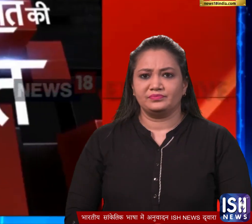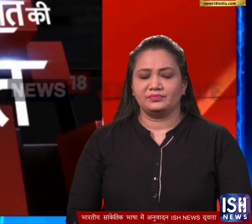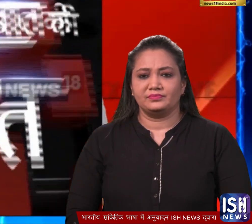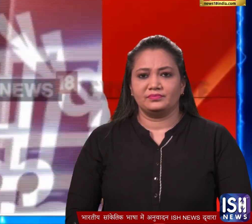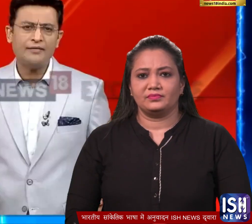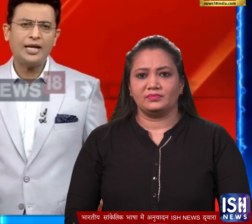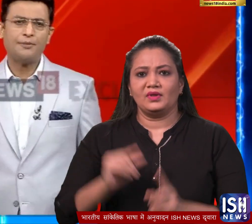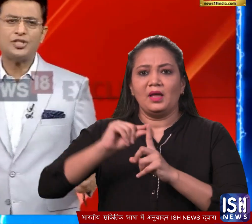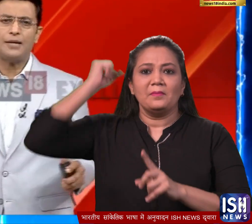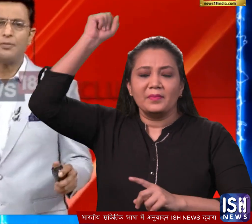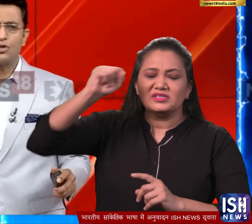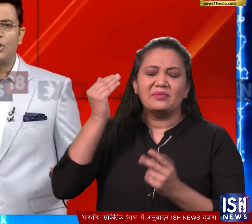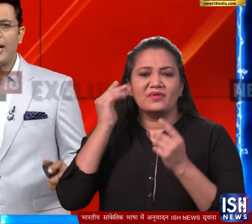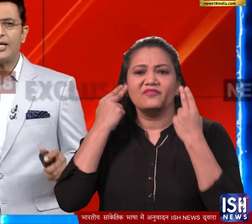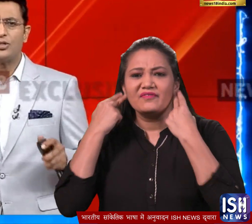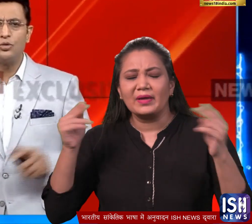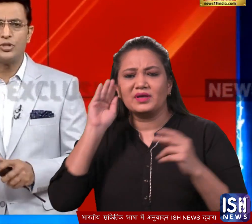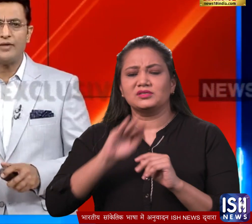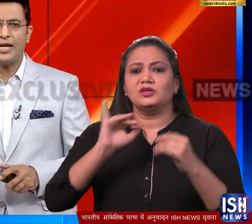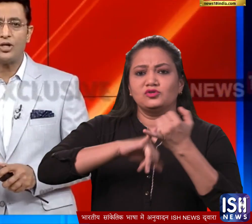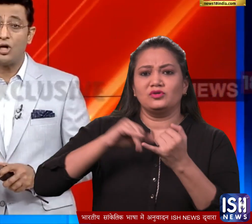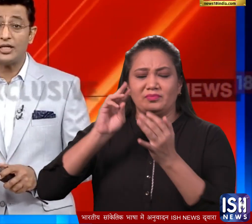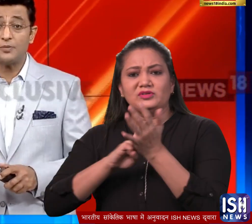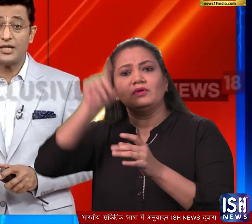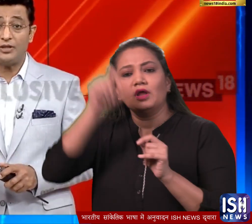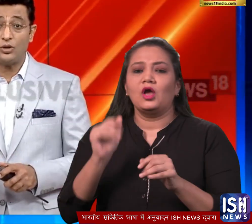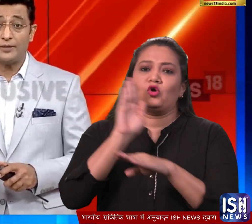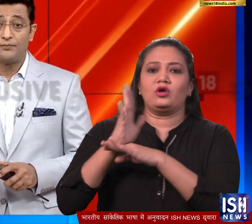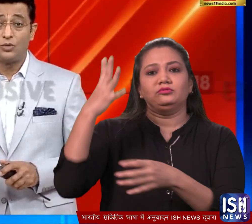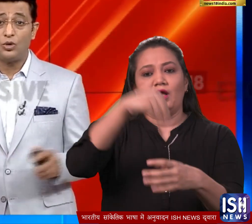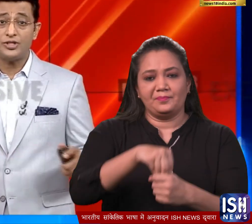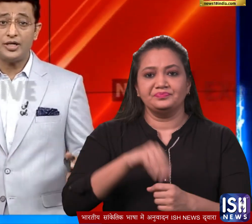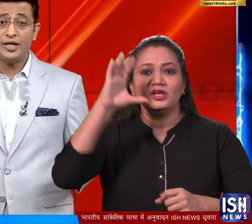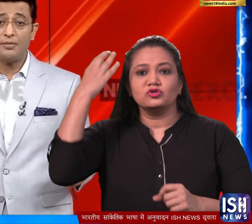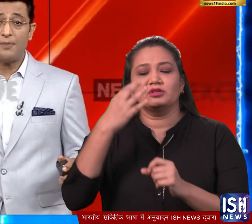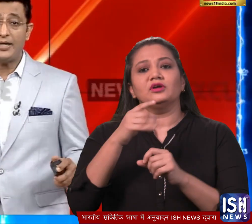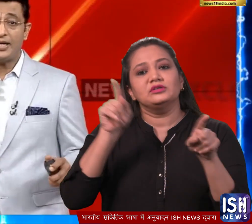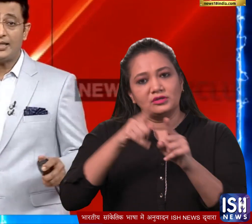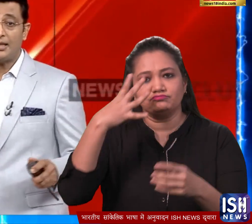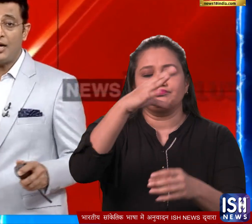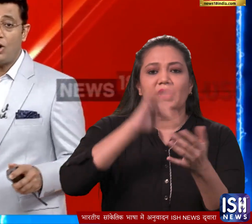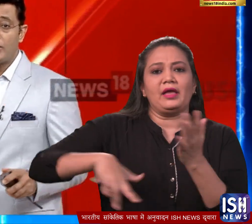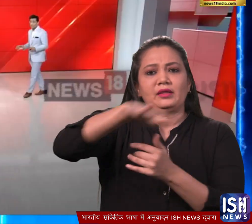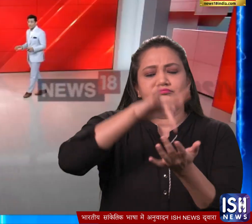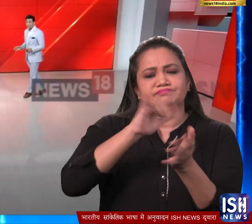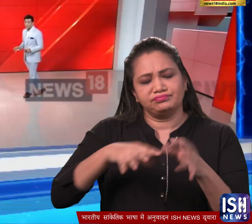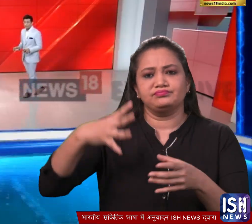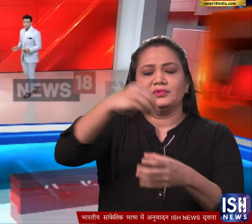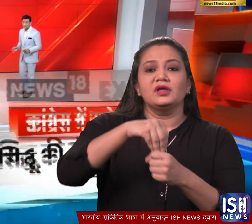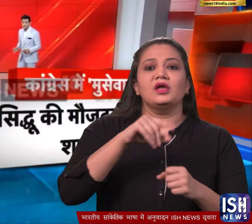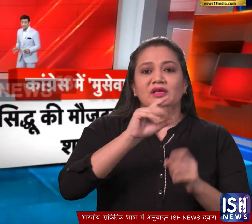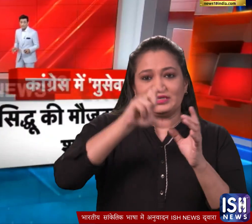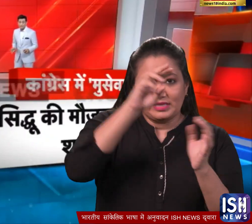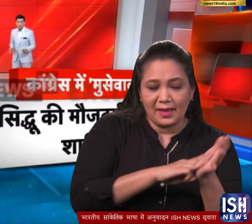लिया। विवादों में रहने वाले पंजाब के मशहूर गायक सिद्धू मूसेवाला कांग्रेस में शामिल हो गए। उन्होंने चंडीगढ़ में पार्टी का हाथ थामा और इस दौरान